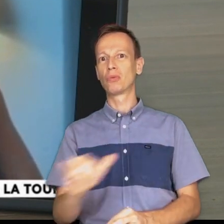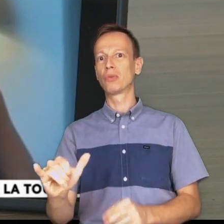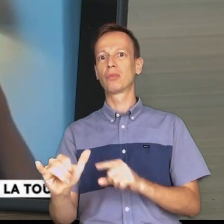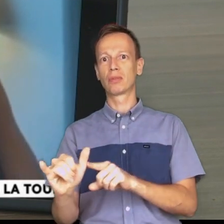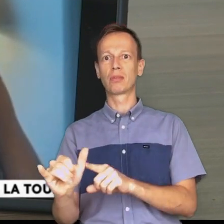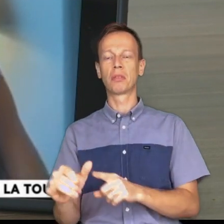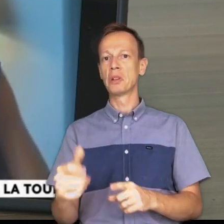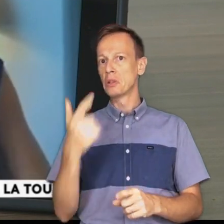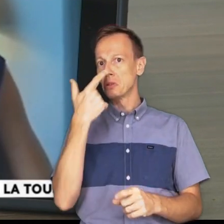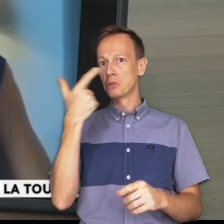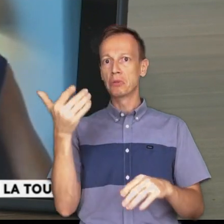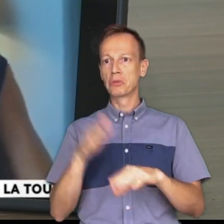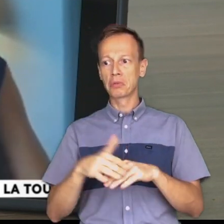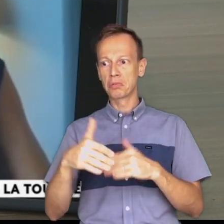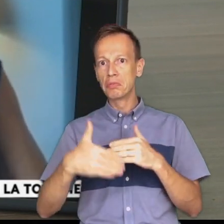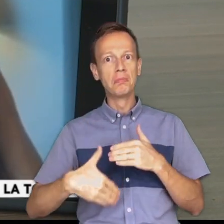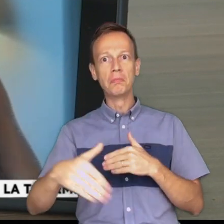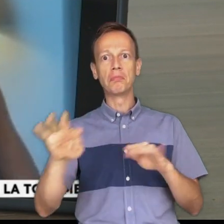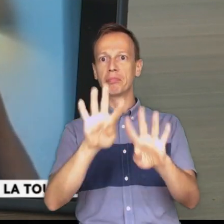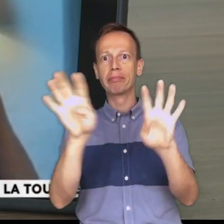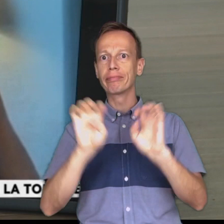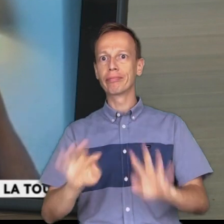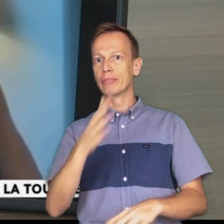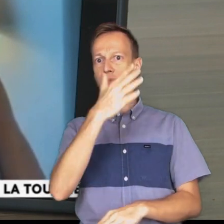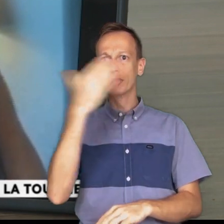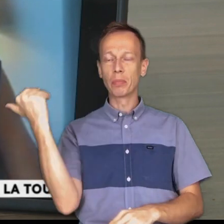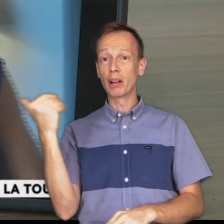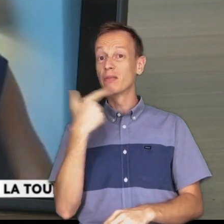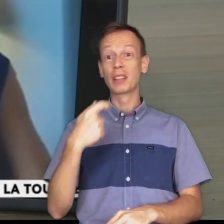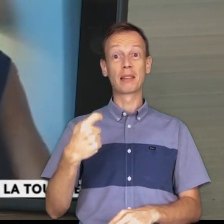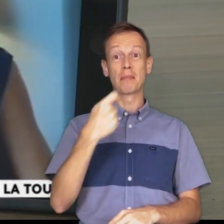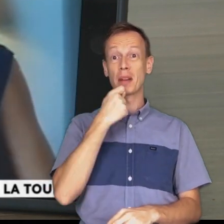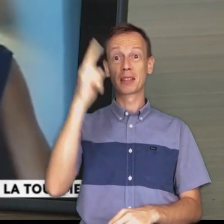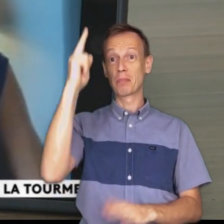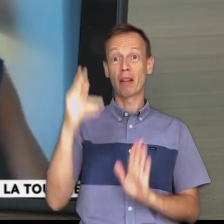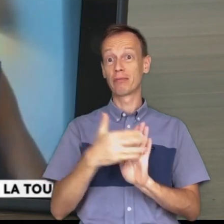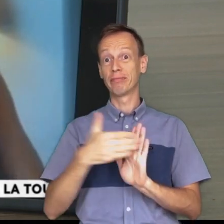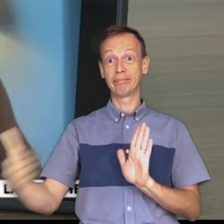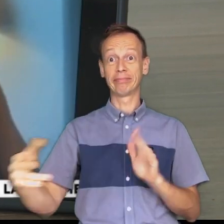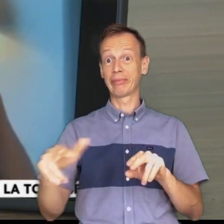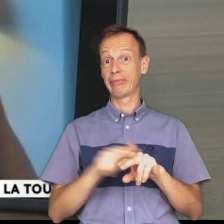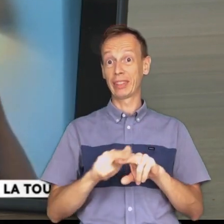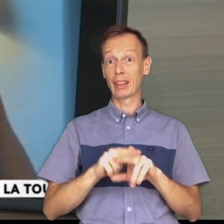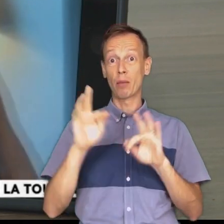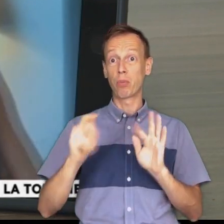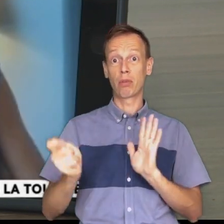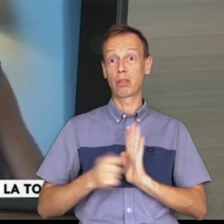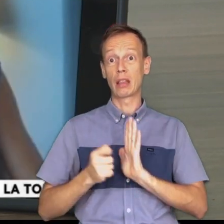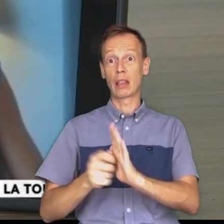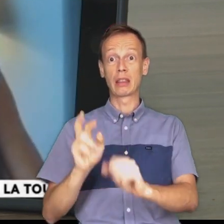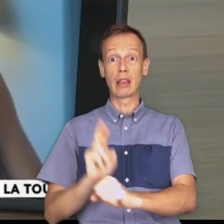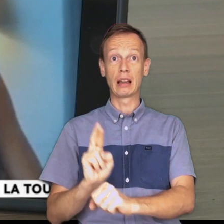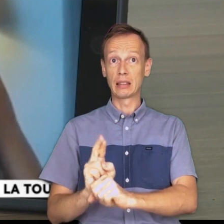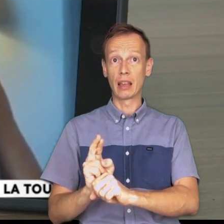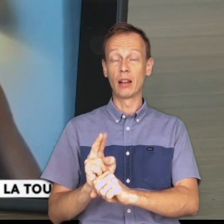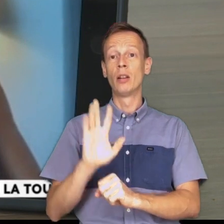décembre. Et là, on n'a plus aucune visibilité. Donc disons qu'à partir de mars, on a un carnet de commandes qui est quasiment vide sur l'événementiel. On est très